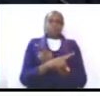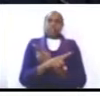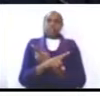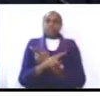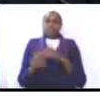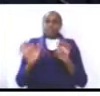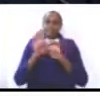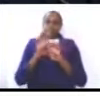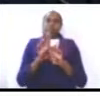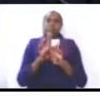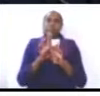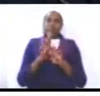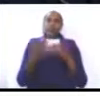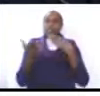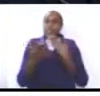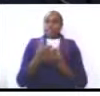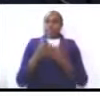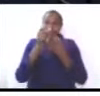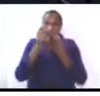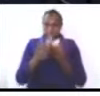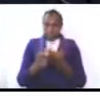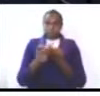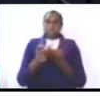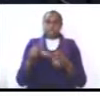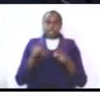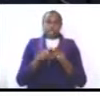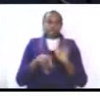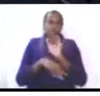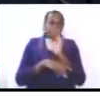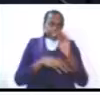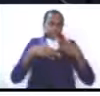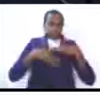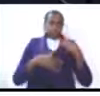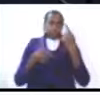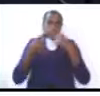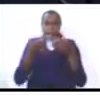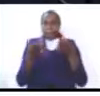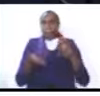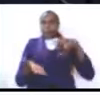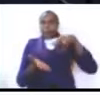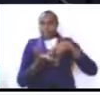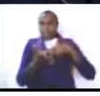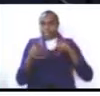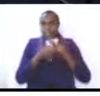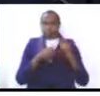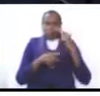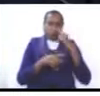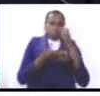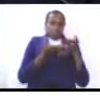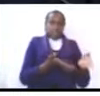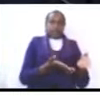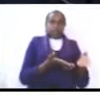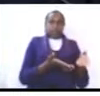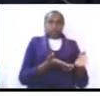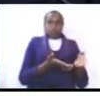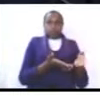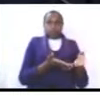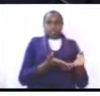kama ya shukrani, tunaomba wale walio hapa wasimame, na wale walio nyumbani